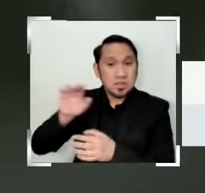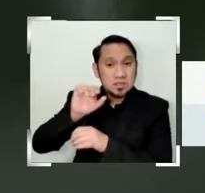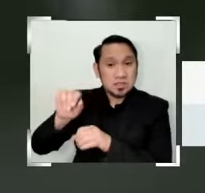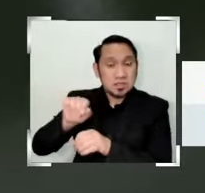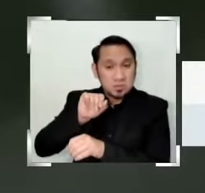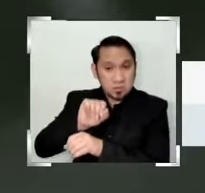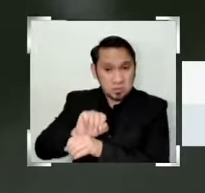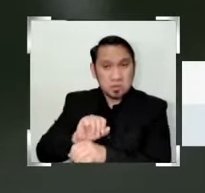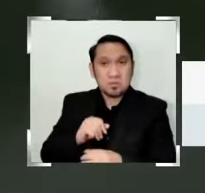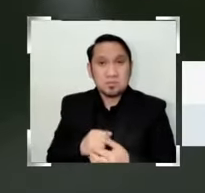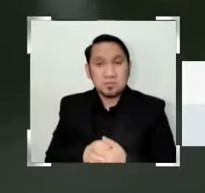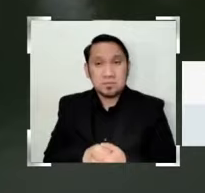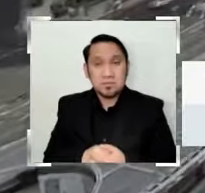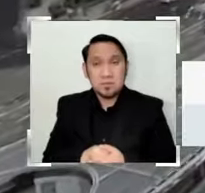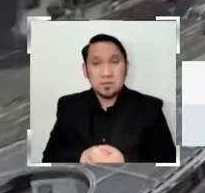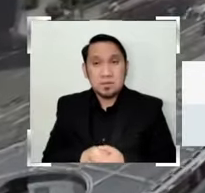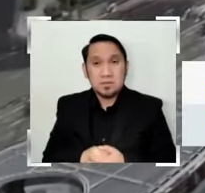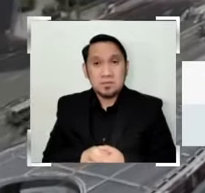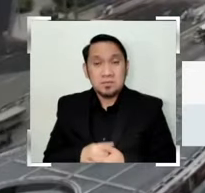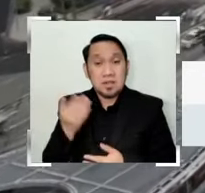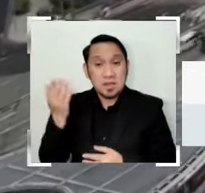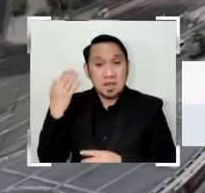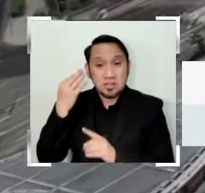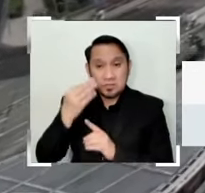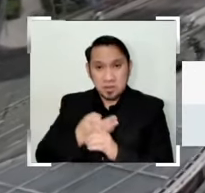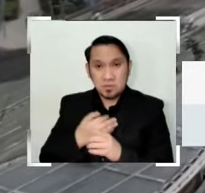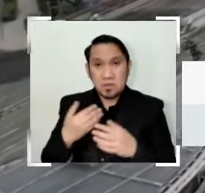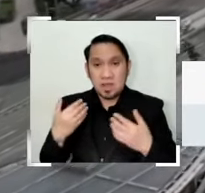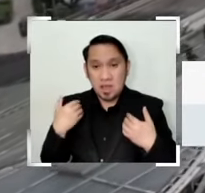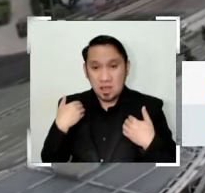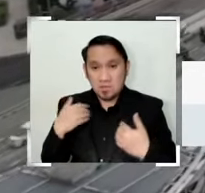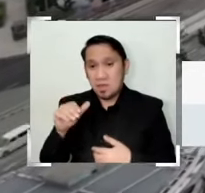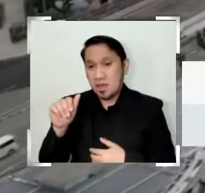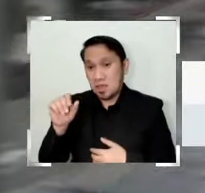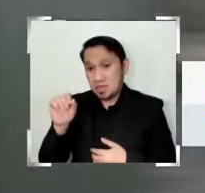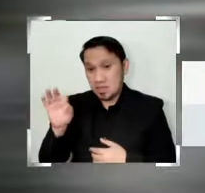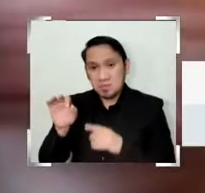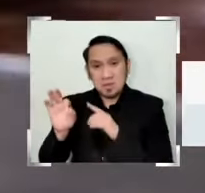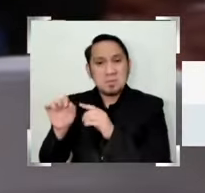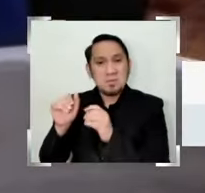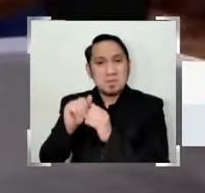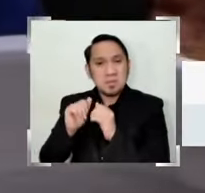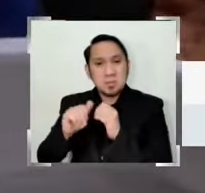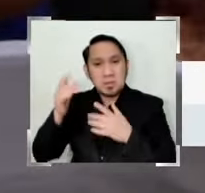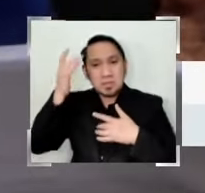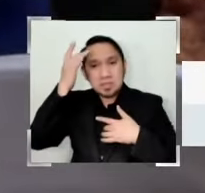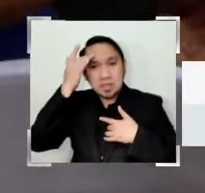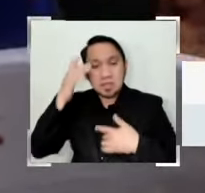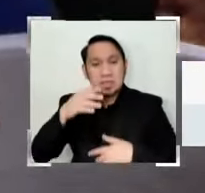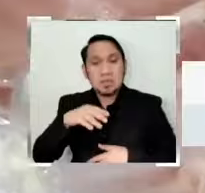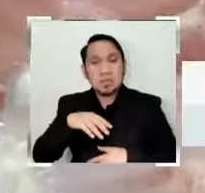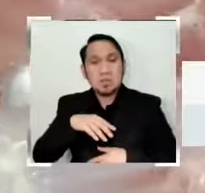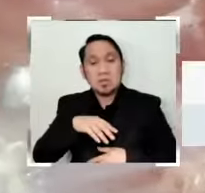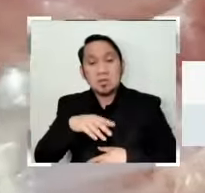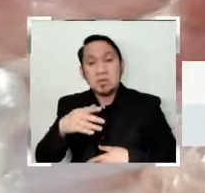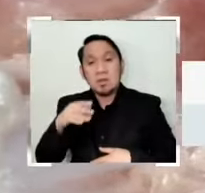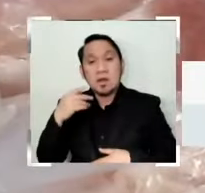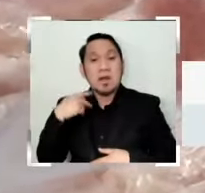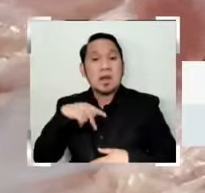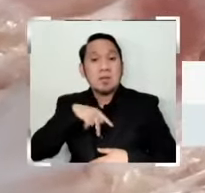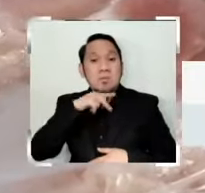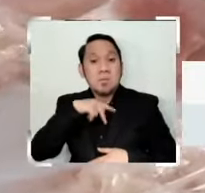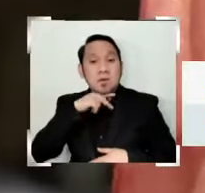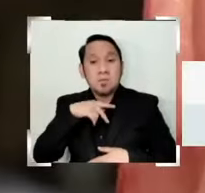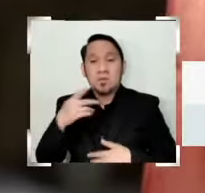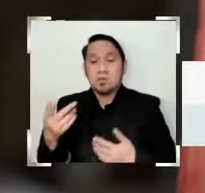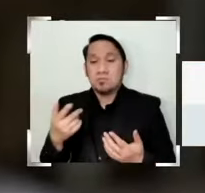for Animal Health noong Pebrero, may outbreak ng ASF sa Northwest Singapore. Ayon sa Meat Importers and Traders Association